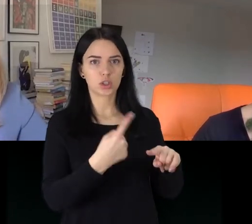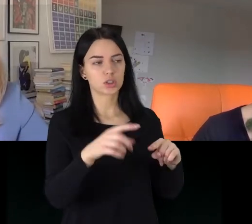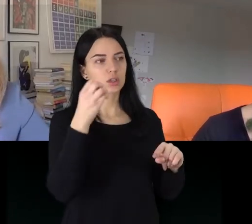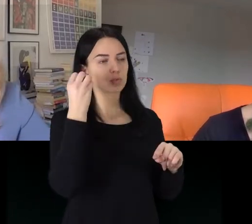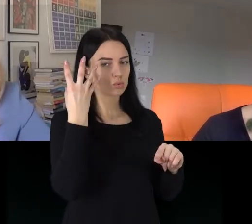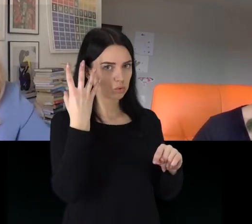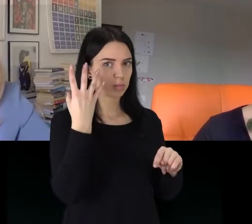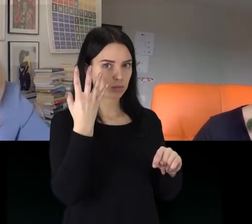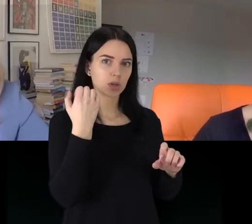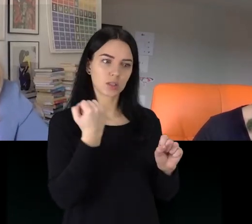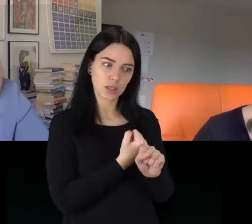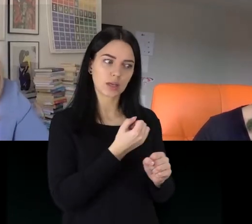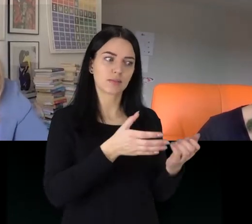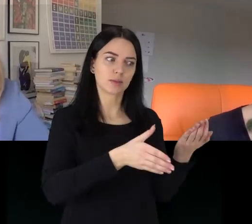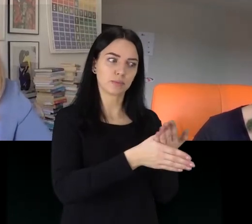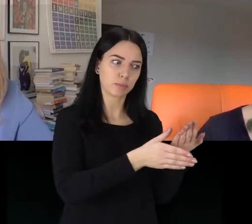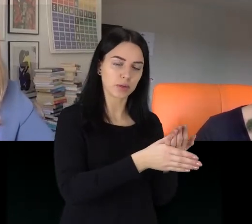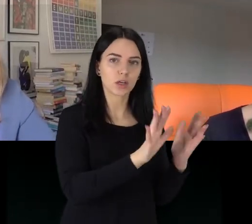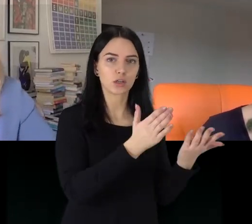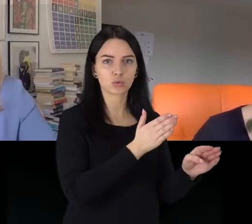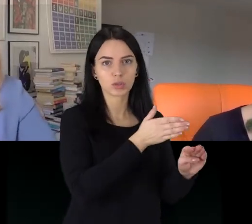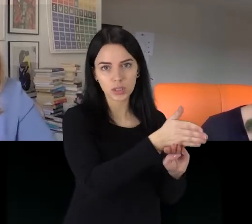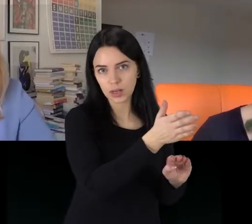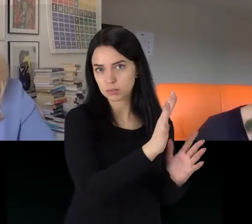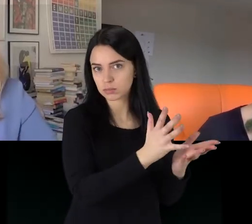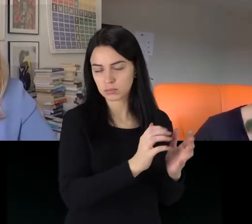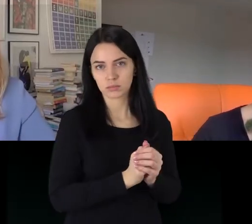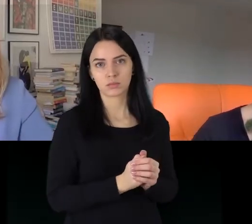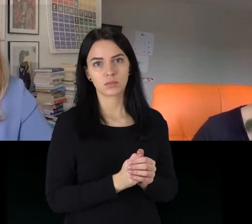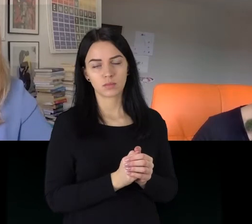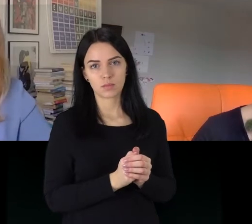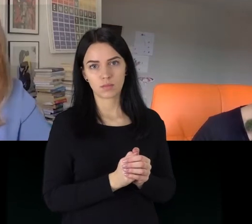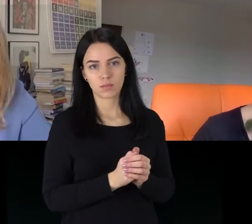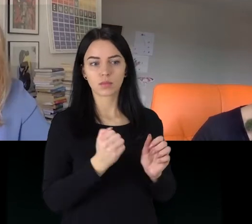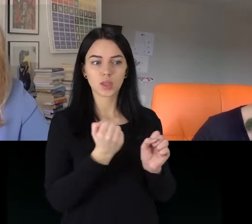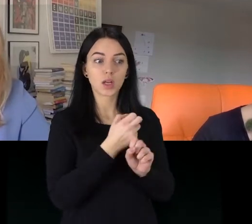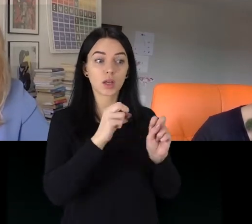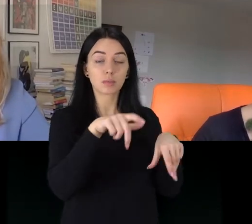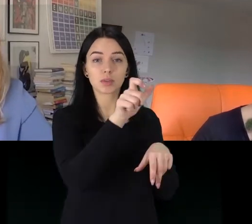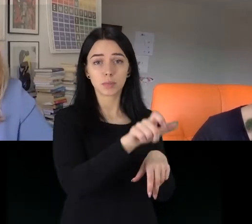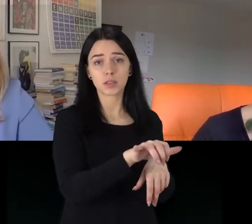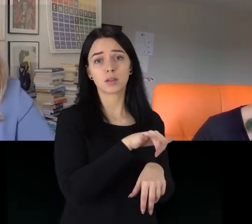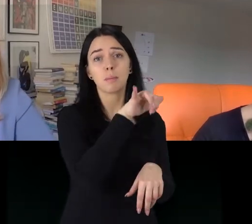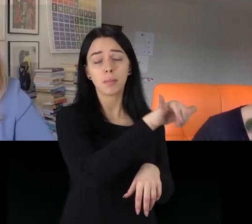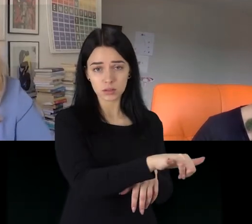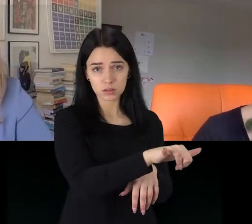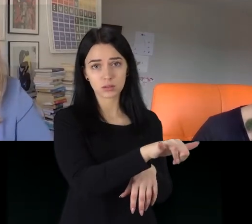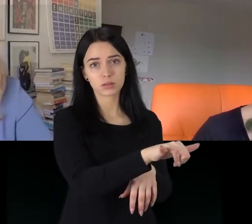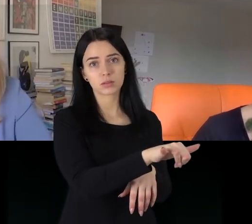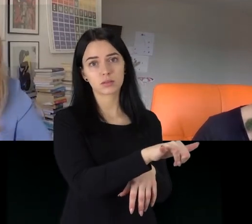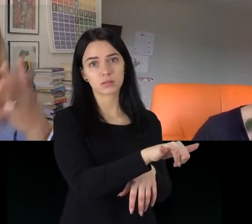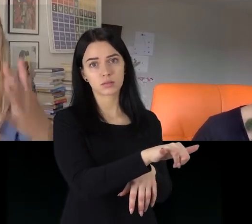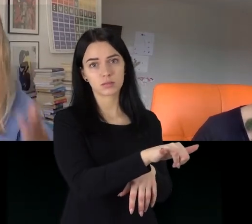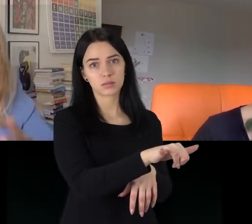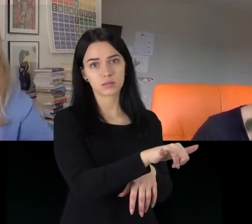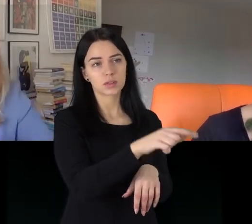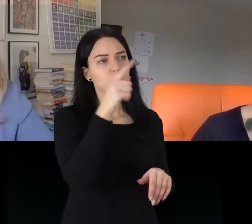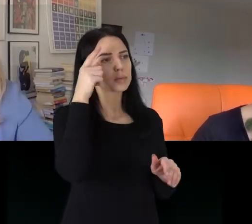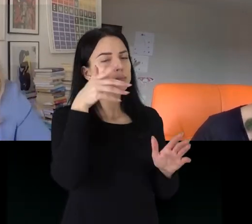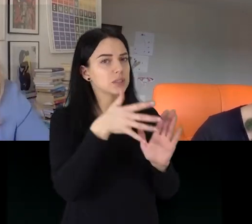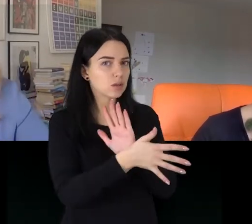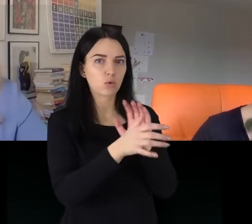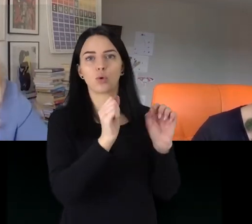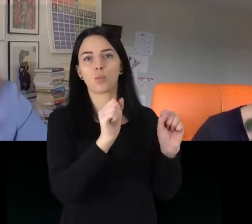reikia kreiptis pagalbos, gerai. Tai tada jūs turit kreiptis į specialistą, ar ne, galų gale, nu, kad ir į